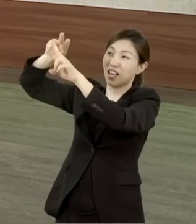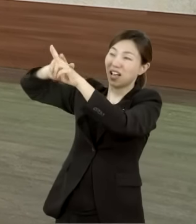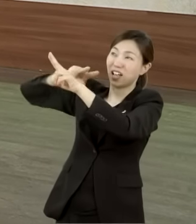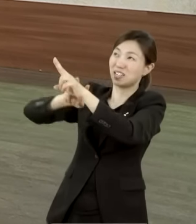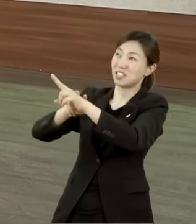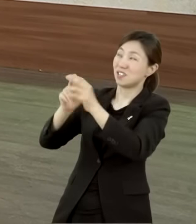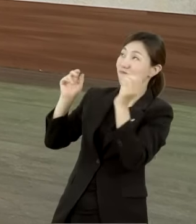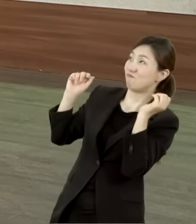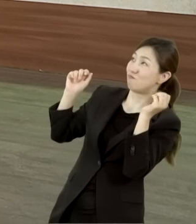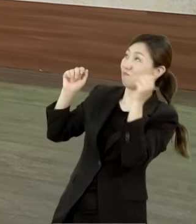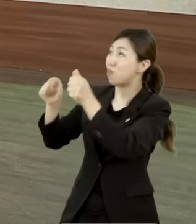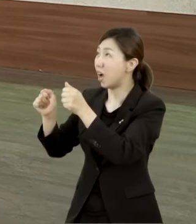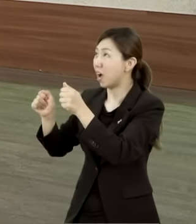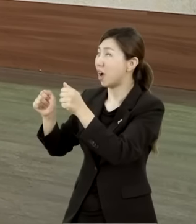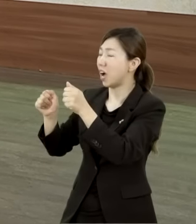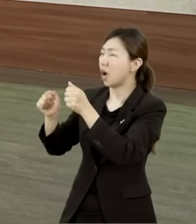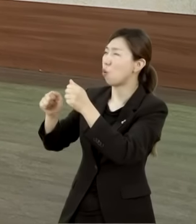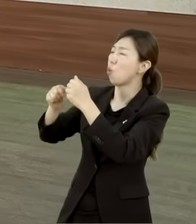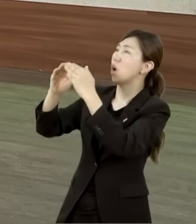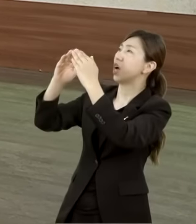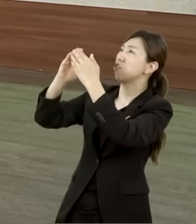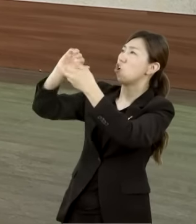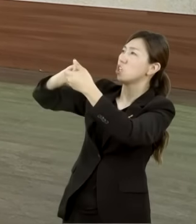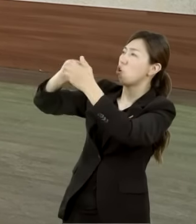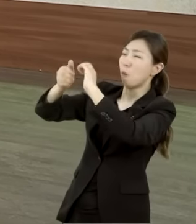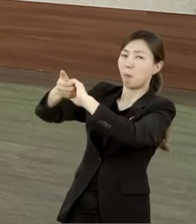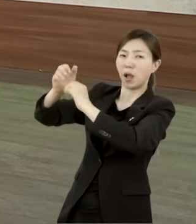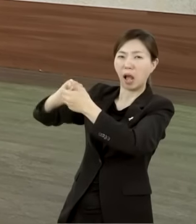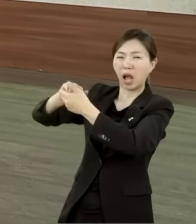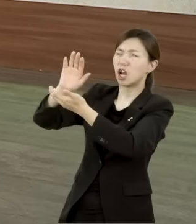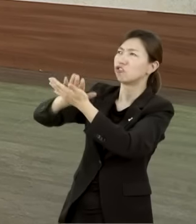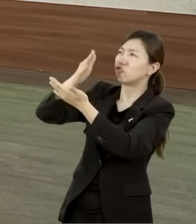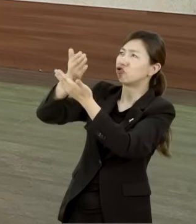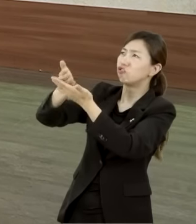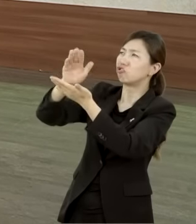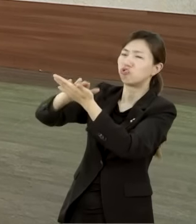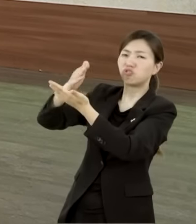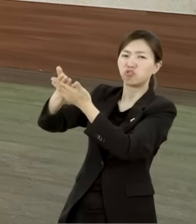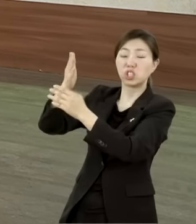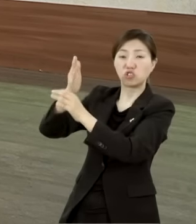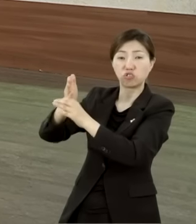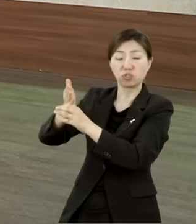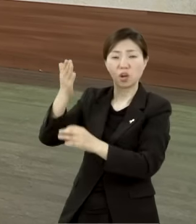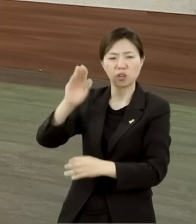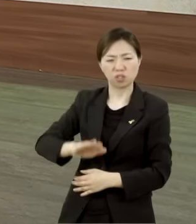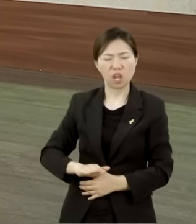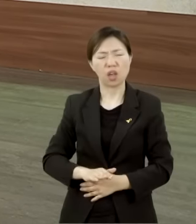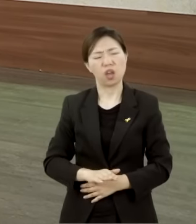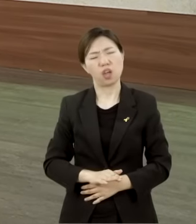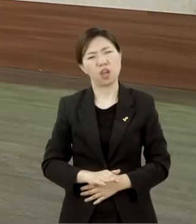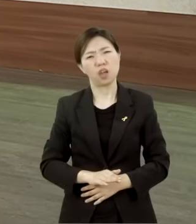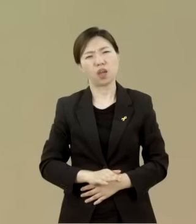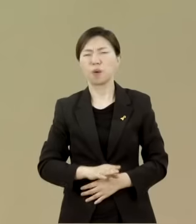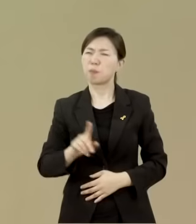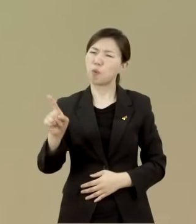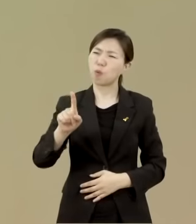사다리 올라가 가지고 그 처한 밑에서 이렇게 작업을 하고 있었대요 이렇게 작업을 하고